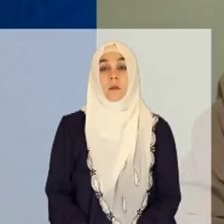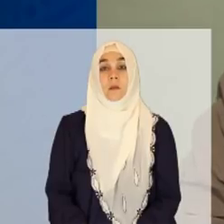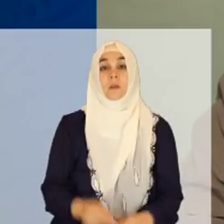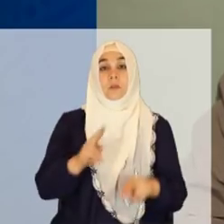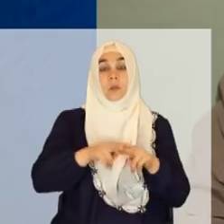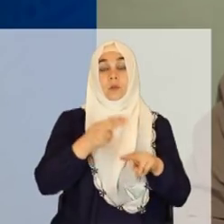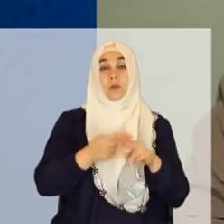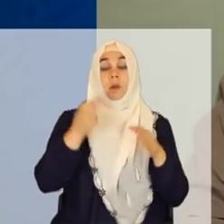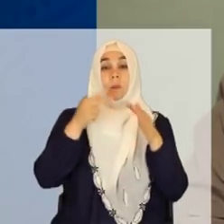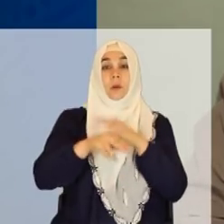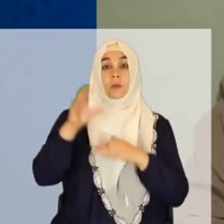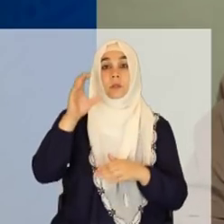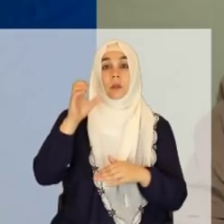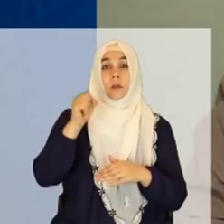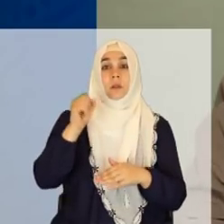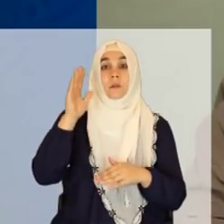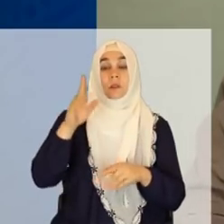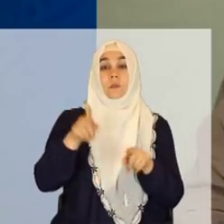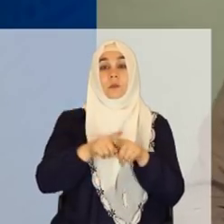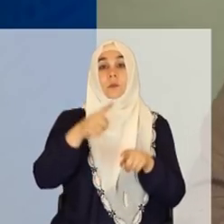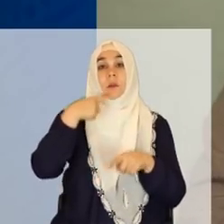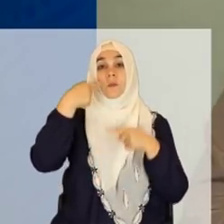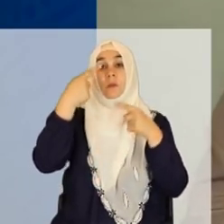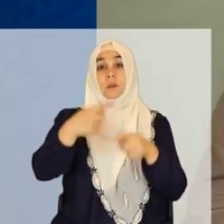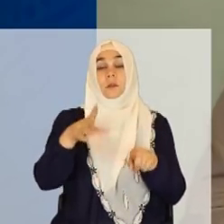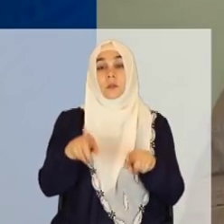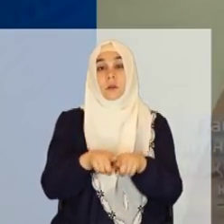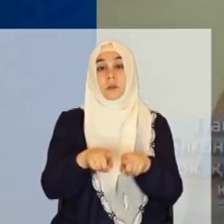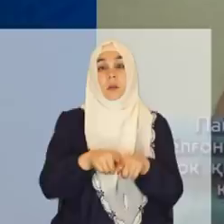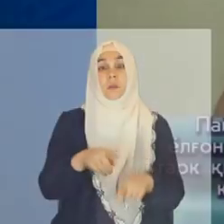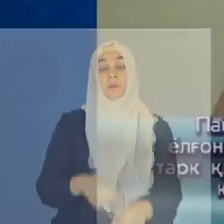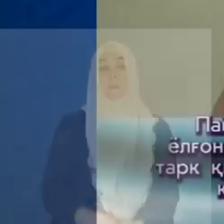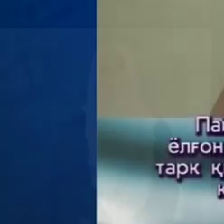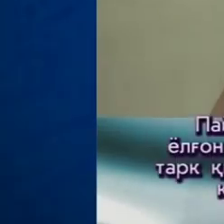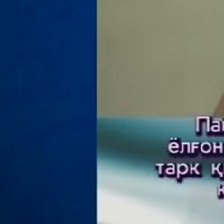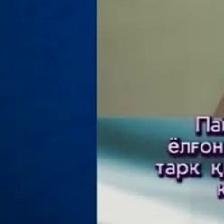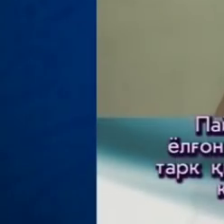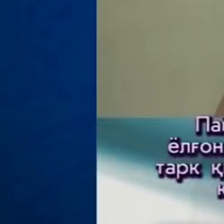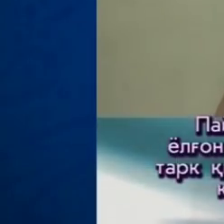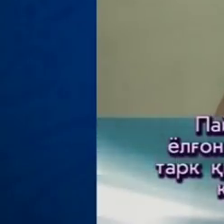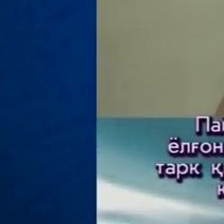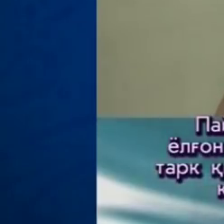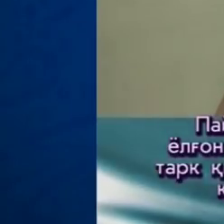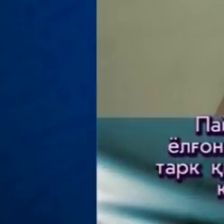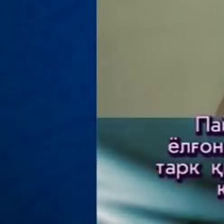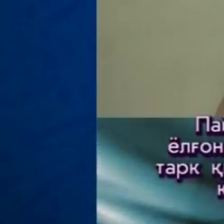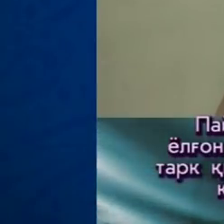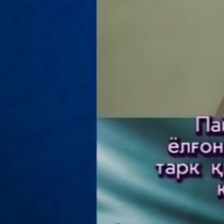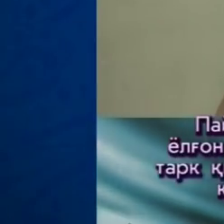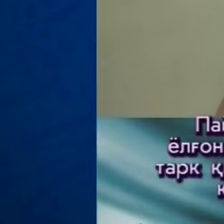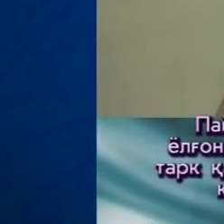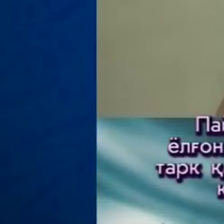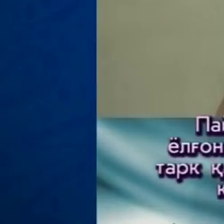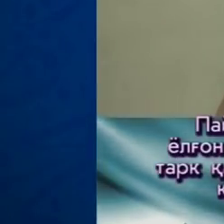Zotan payg'ambarimiz alayhisolatu vasallam marhamat qilib aytadilarki, Man lam yada' qawla az-zuri wal 'amala